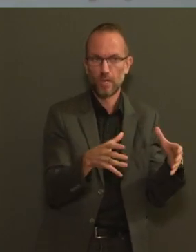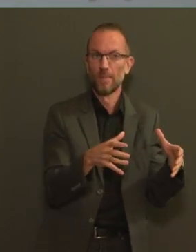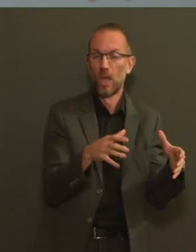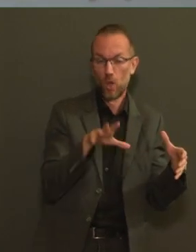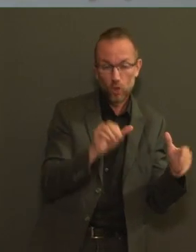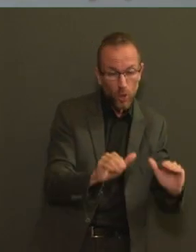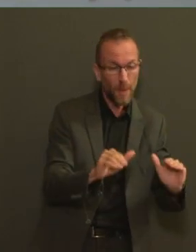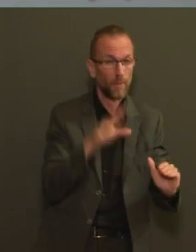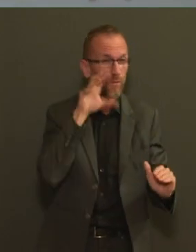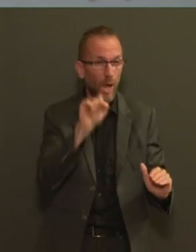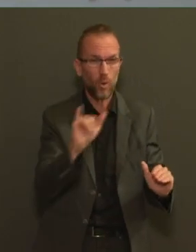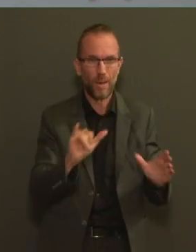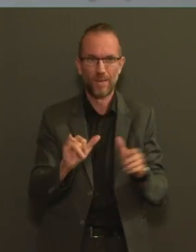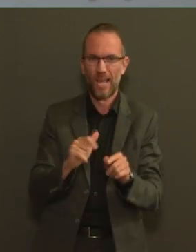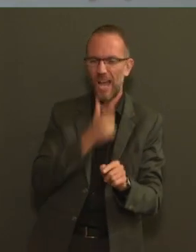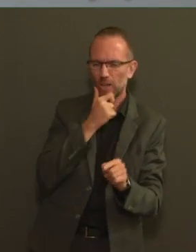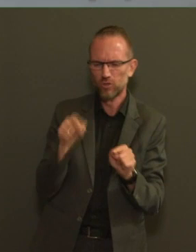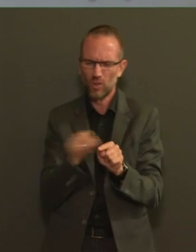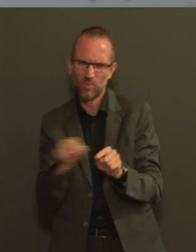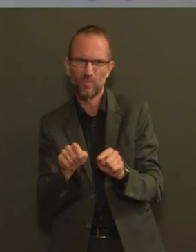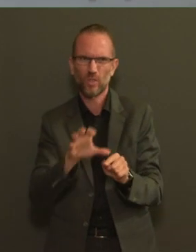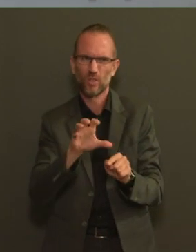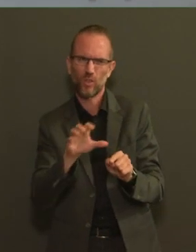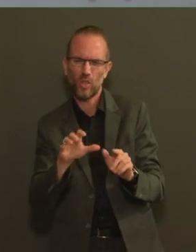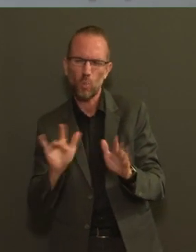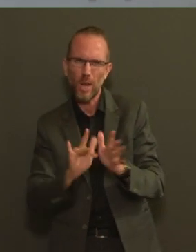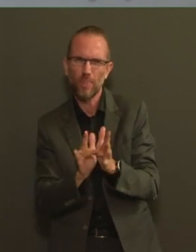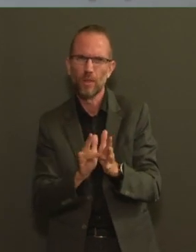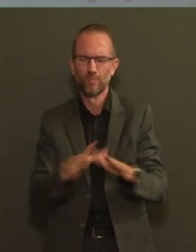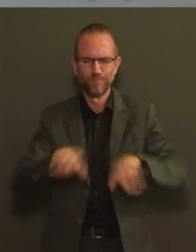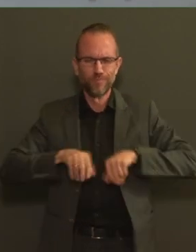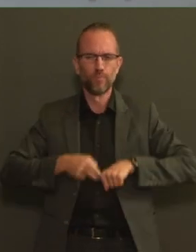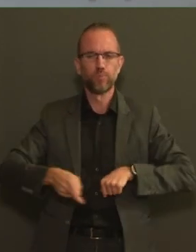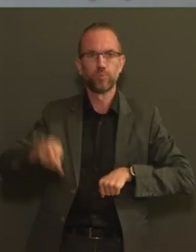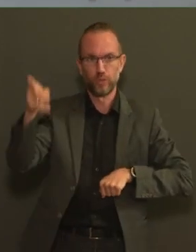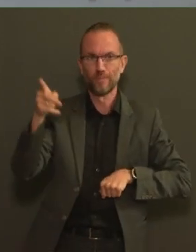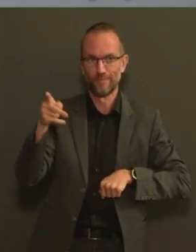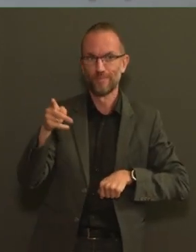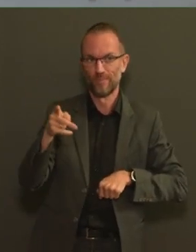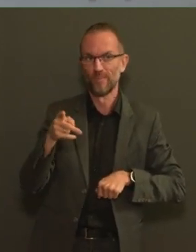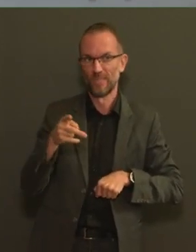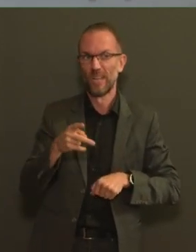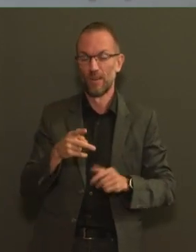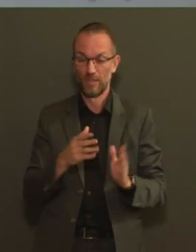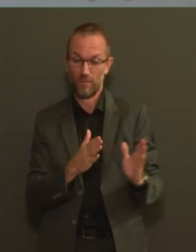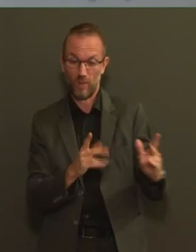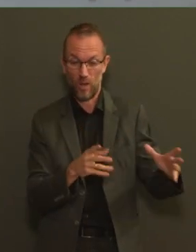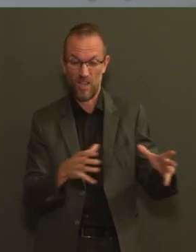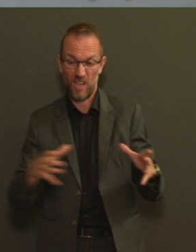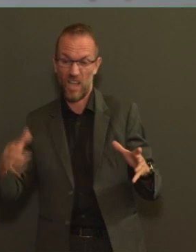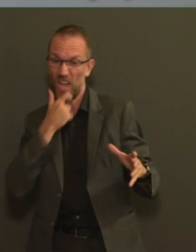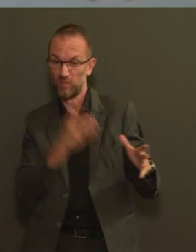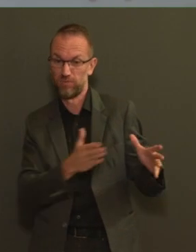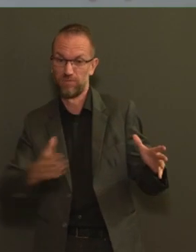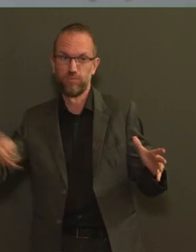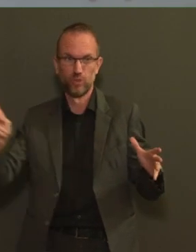cet âge moyen des personnes, la moitié des personnes sont plus âgées. Et donc on glisse petit à petit ainsi vers un